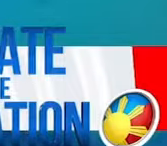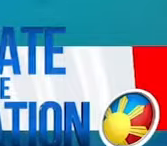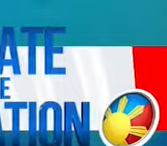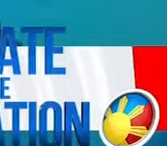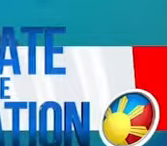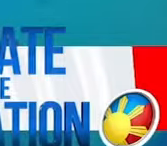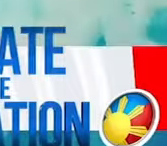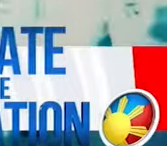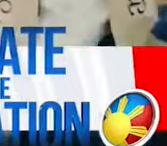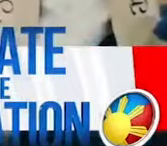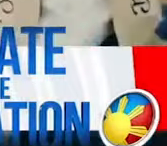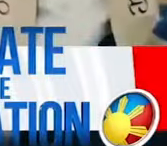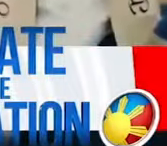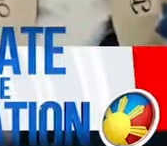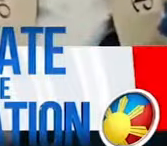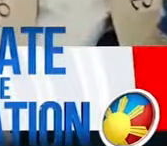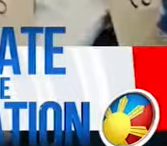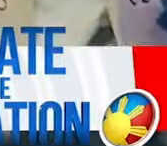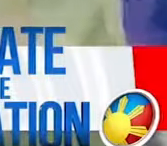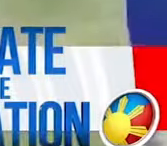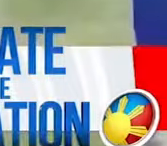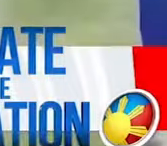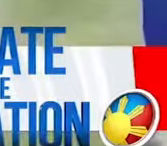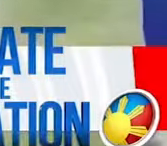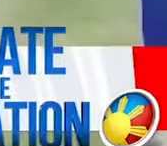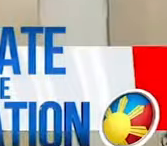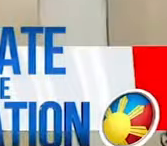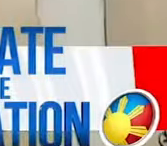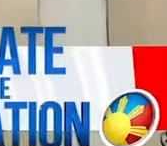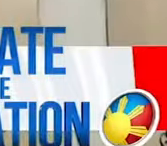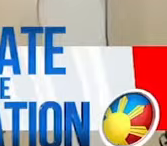tambara at